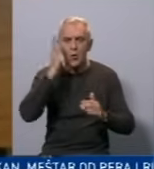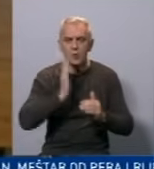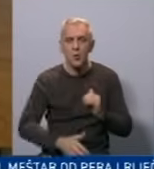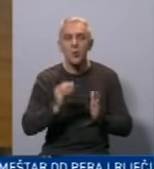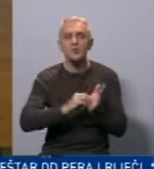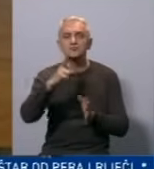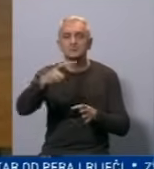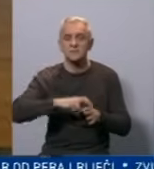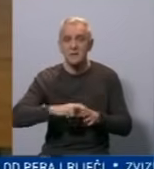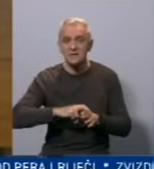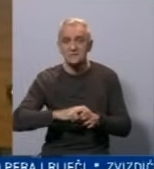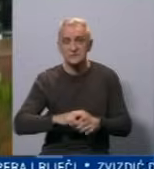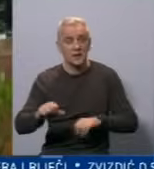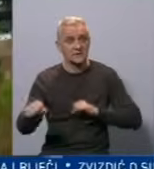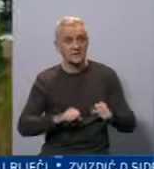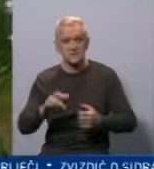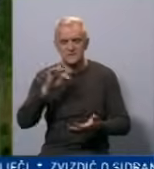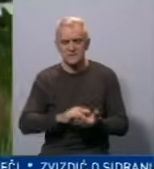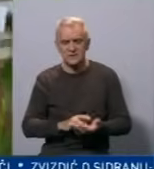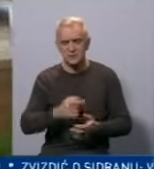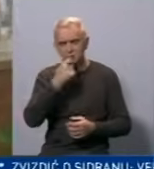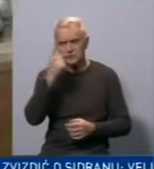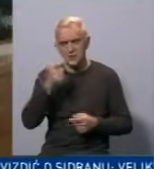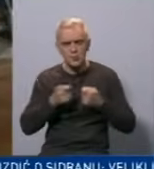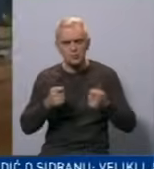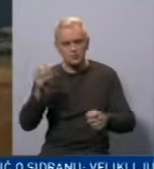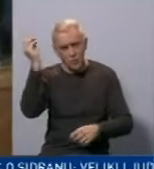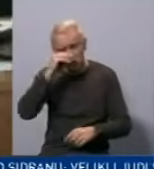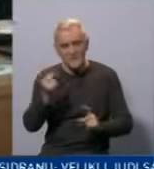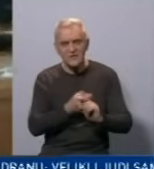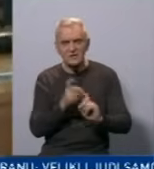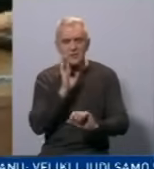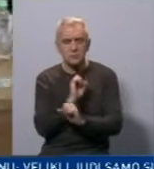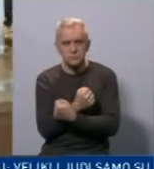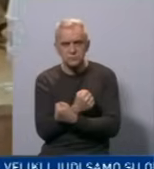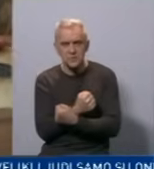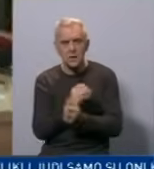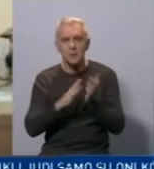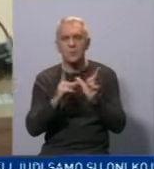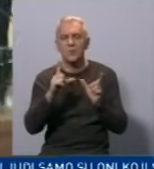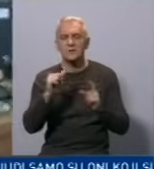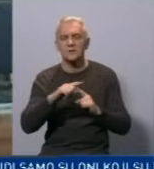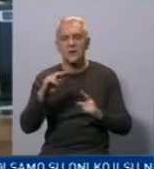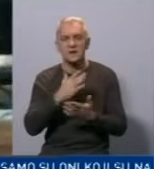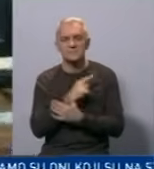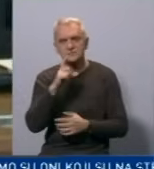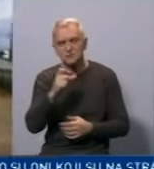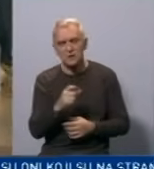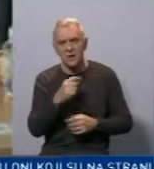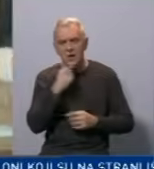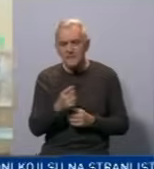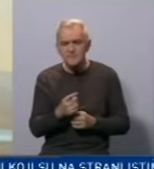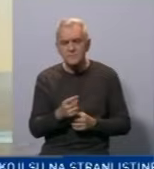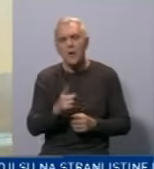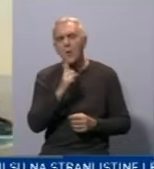3 mjeseca. Ni direktor Centra za sudsku i tužilačku obuku Federacije BiH Arben Murterzić nije sklon teorijama zavjere